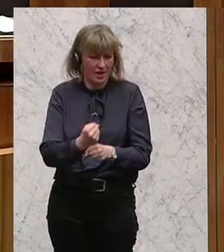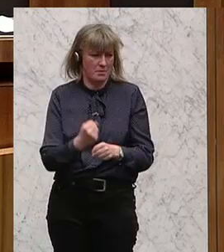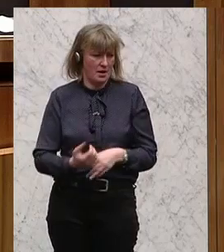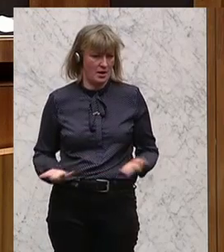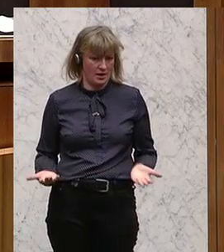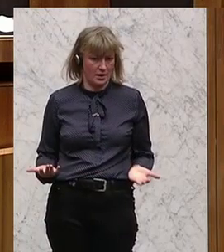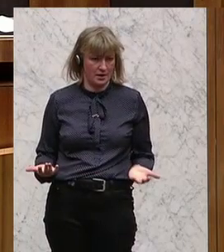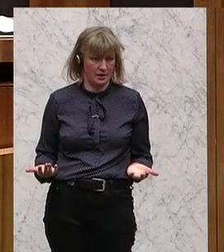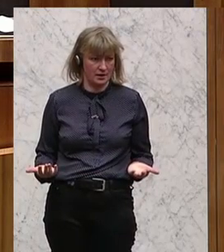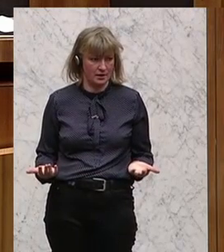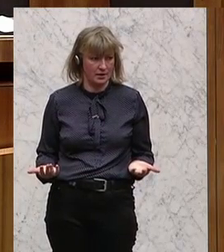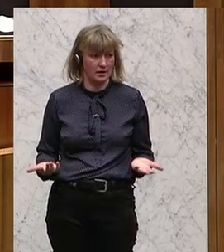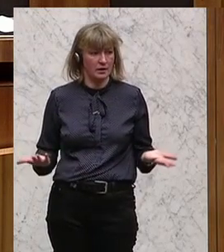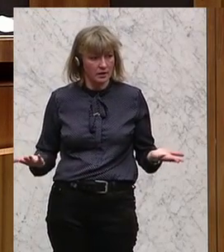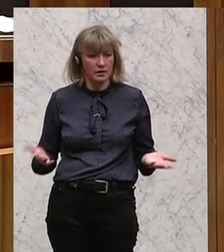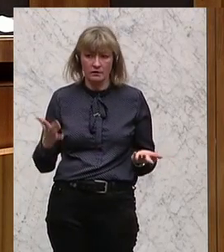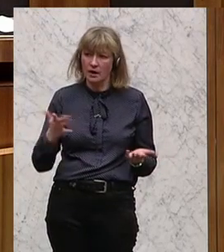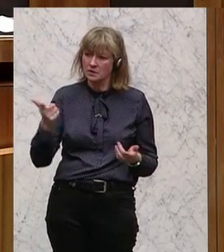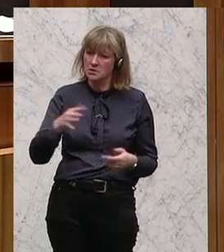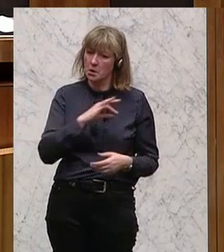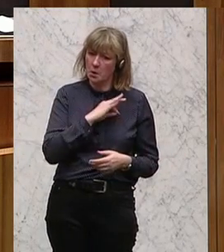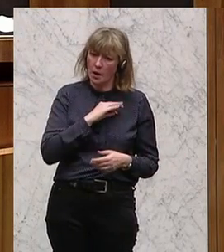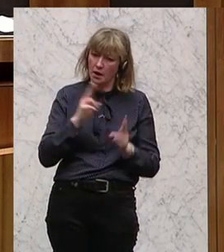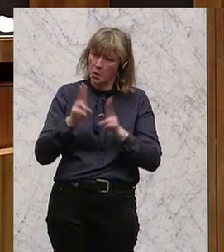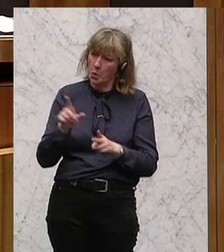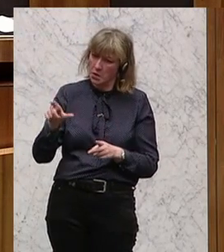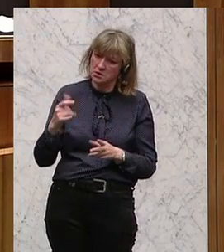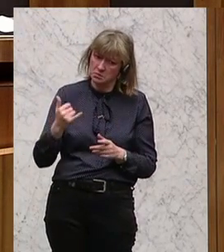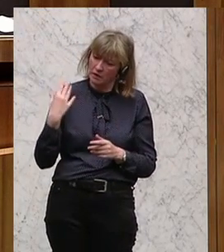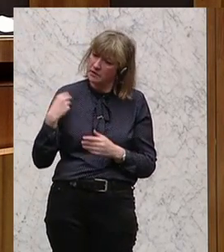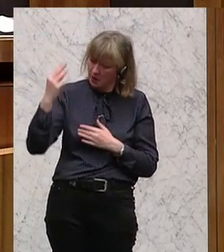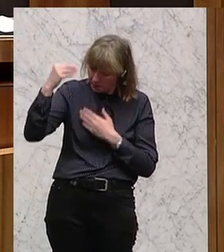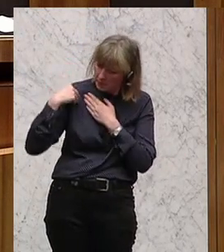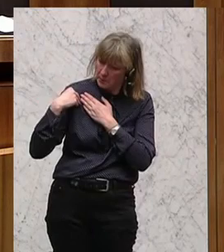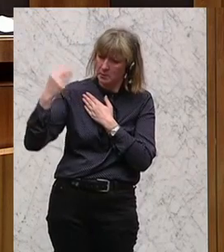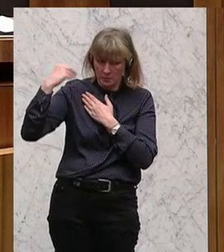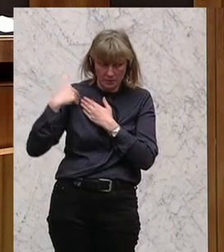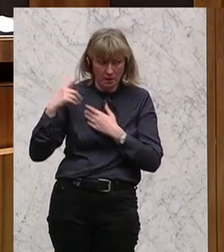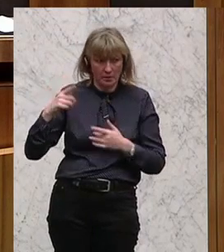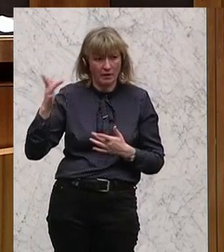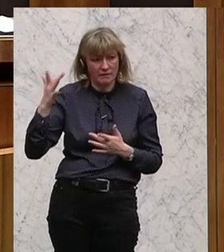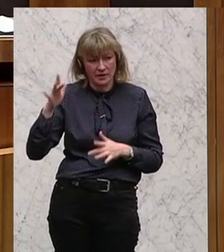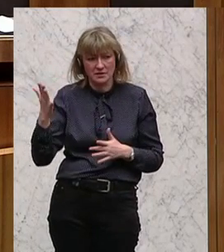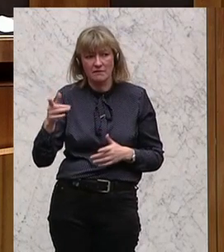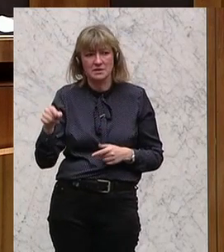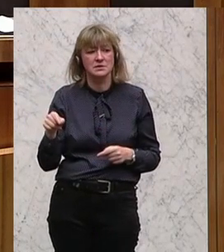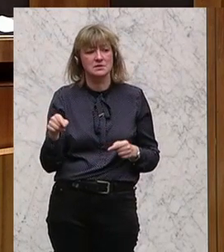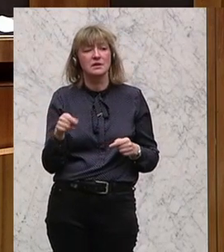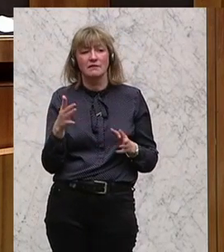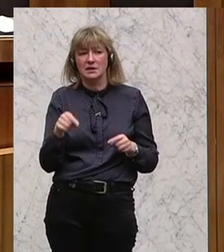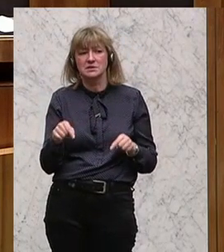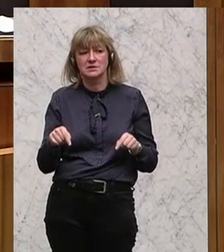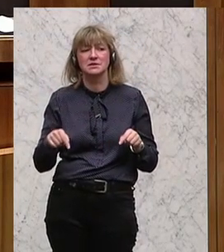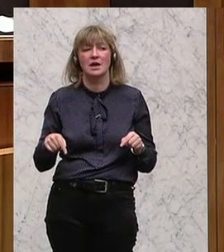den Zugang zum Sozialsystem erschweren. Das ist das, was uns der Kollege Kurz dann auch hin und wieder ausrichten lässt. Ich glaube, er weiß nicht,